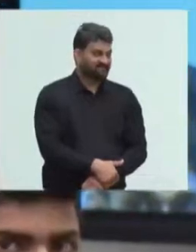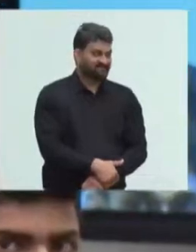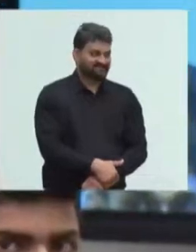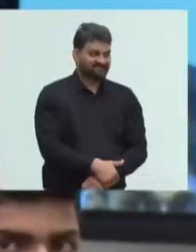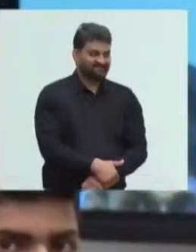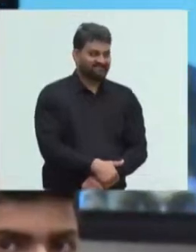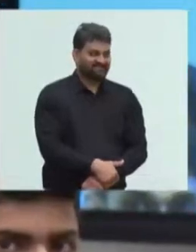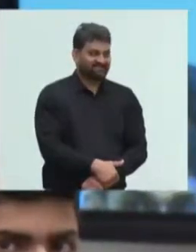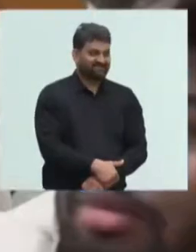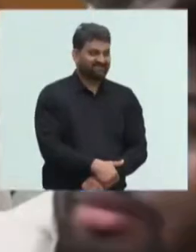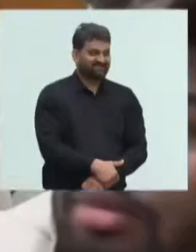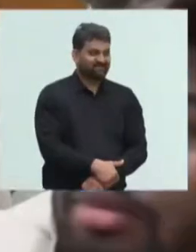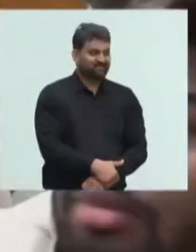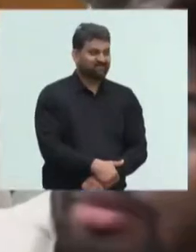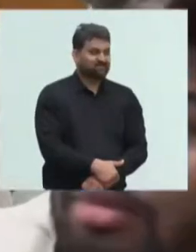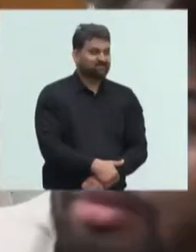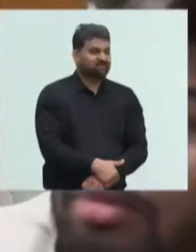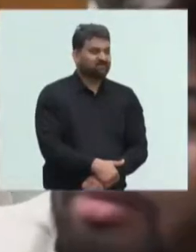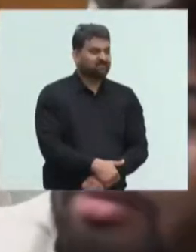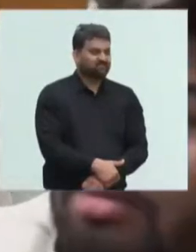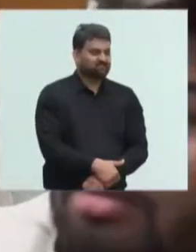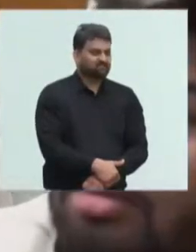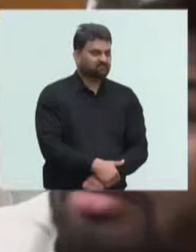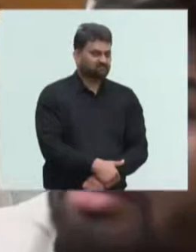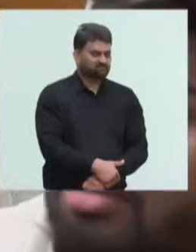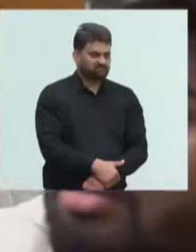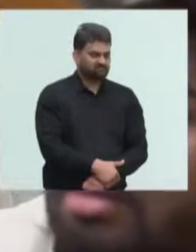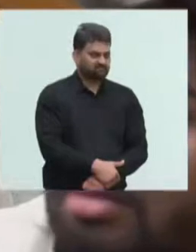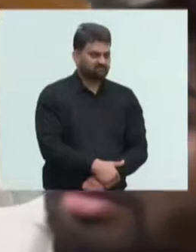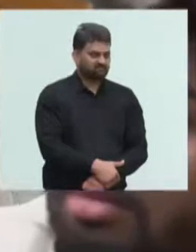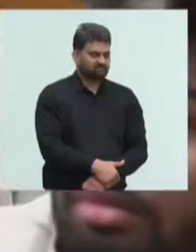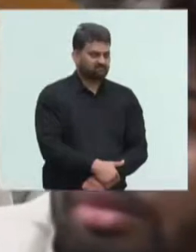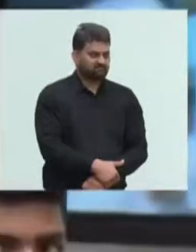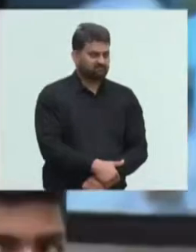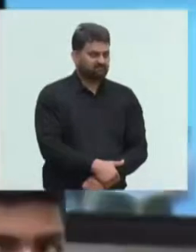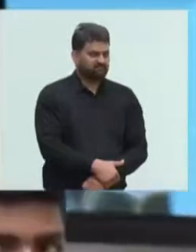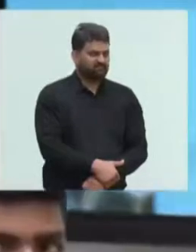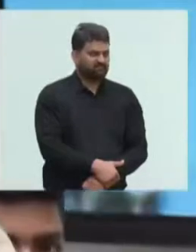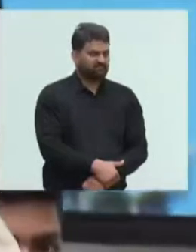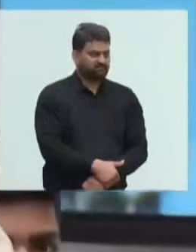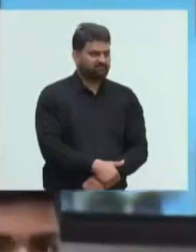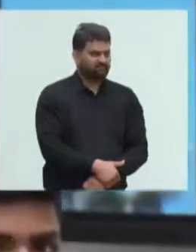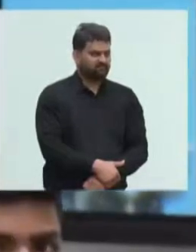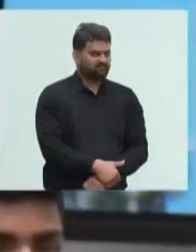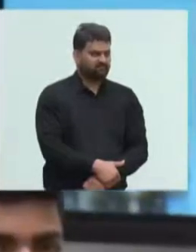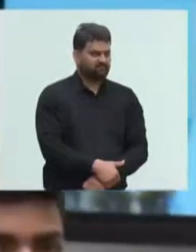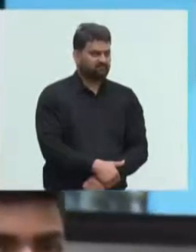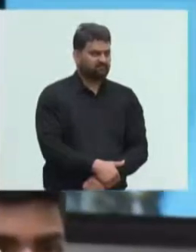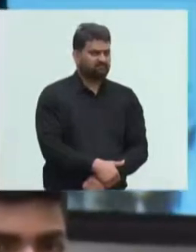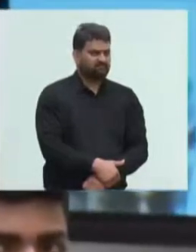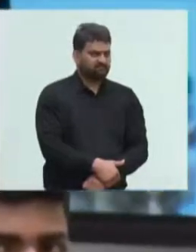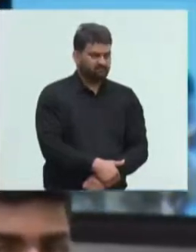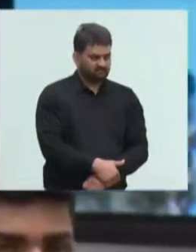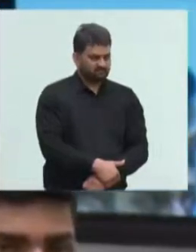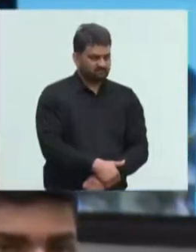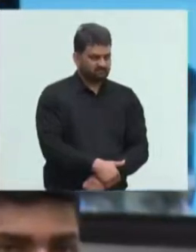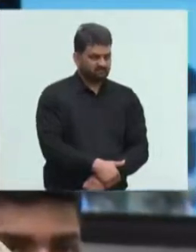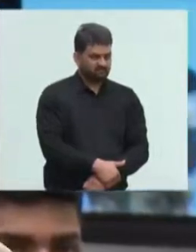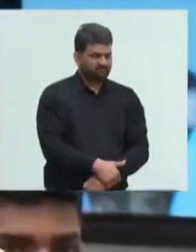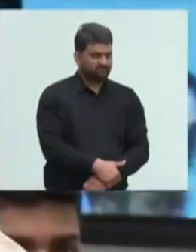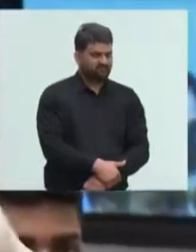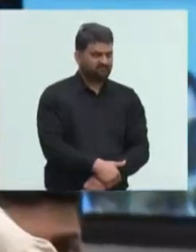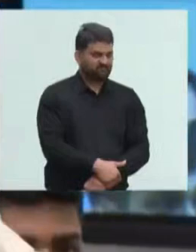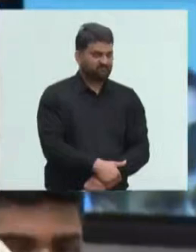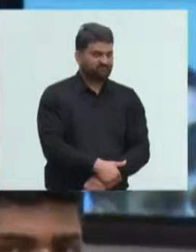ख़ुशी के मारे फूला नहीं समाया कि मैं जीत गया जिसमें मेडल पहली बार जीता ऐसे ही मुझे लगता था कि चलो छोड़ो अब मैं क्यों यह समाज के पीछे जाऊं